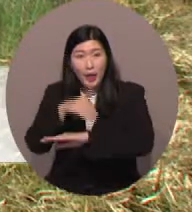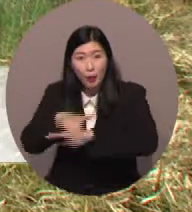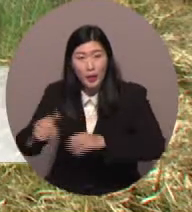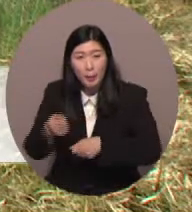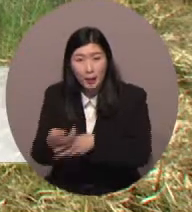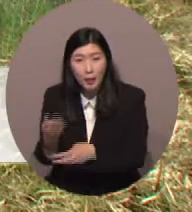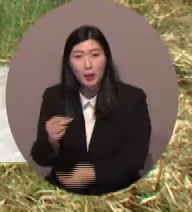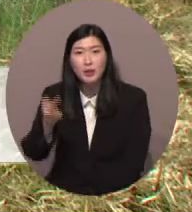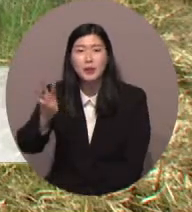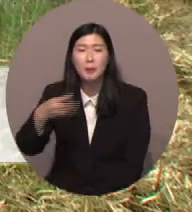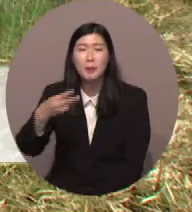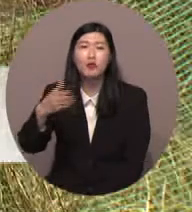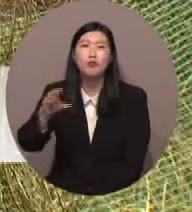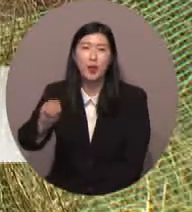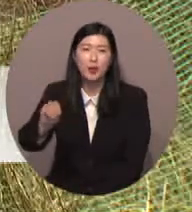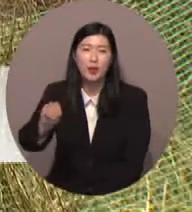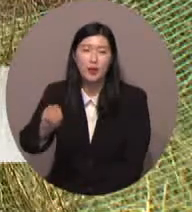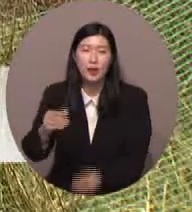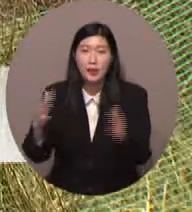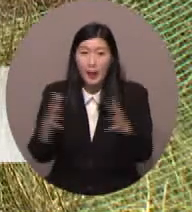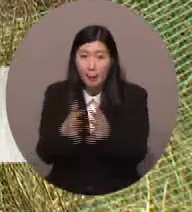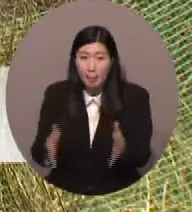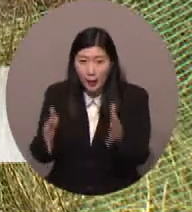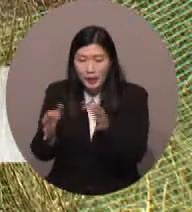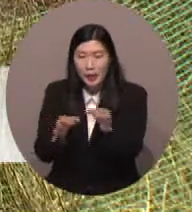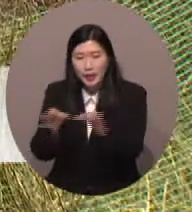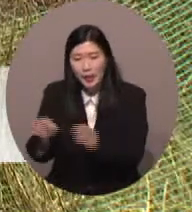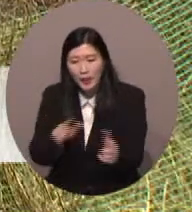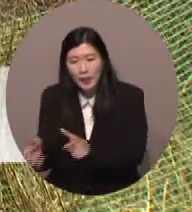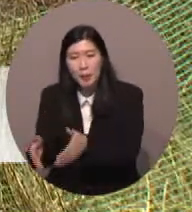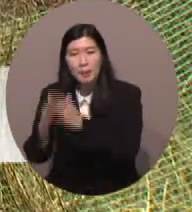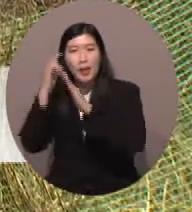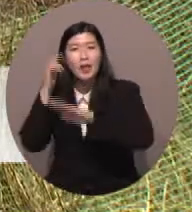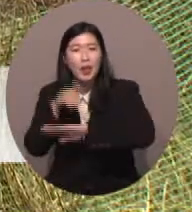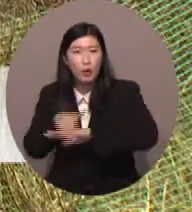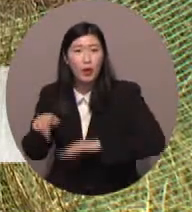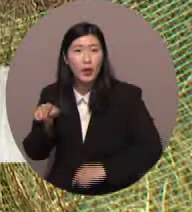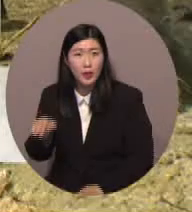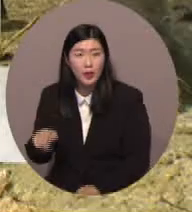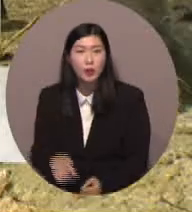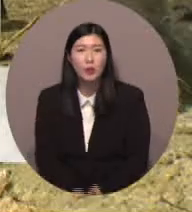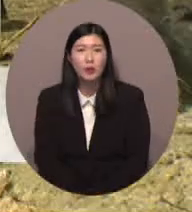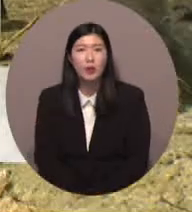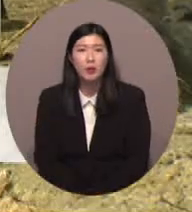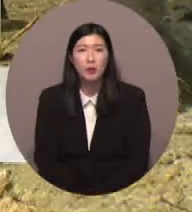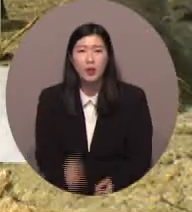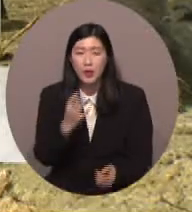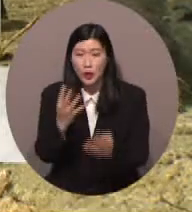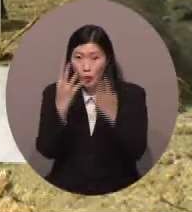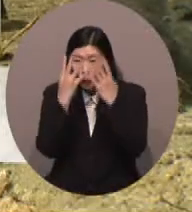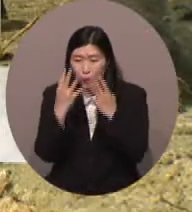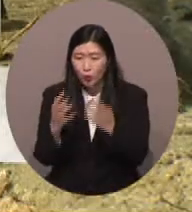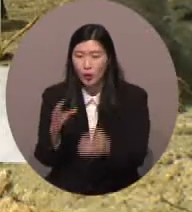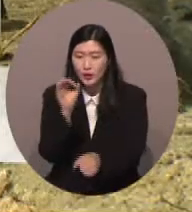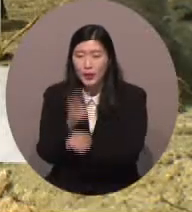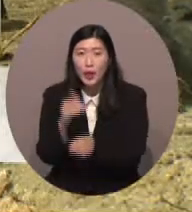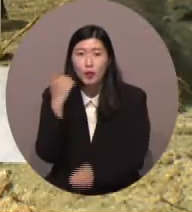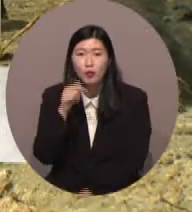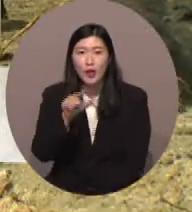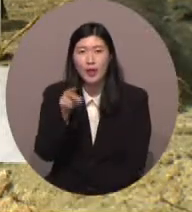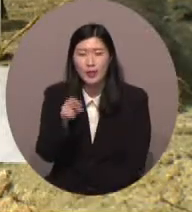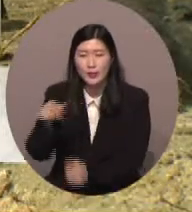제곱미터의 주거와 상업 첨단산업단지 등을 조성하는 것으로 기존 교도소 부진은 lh가